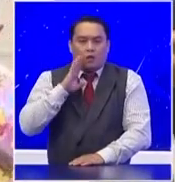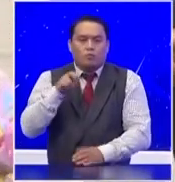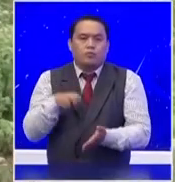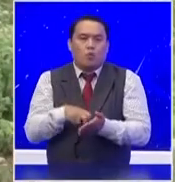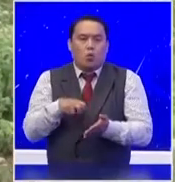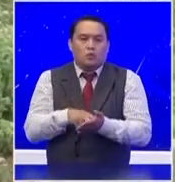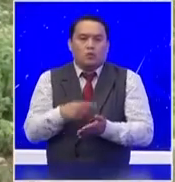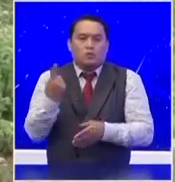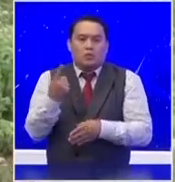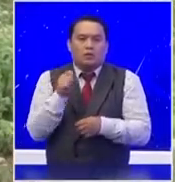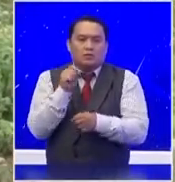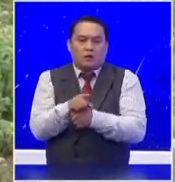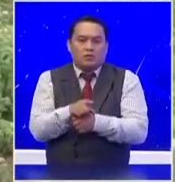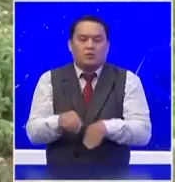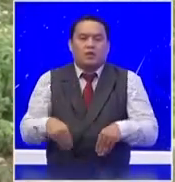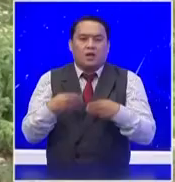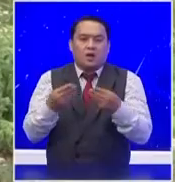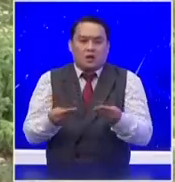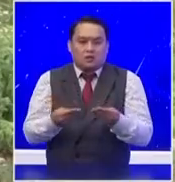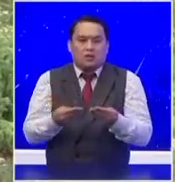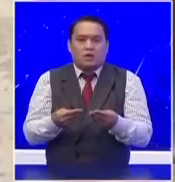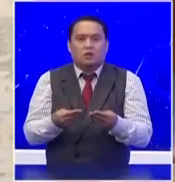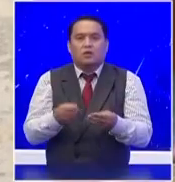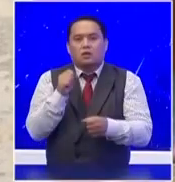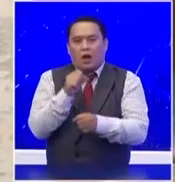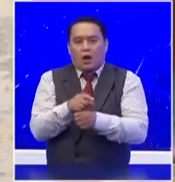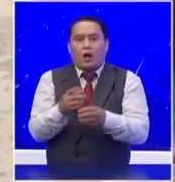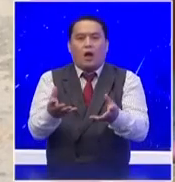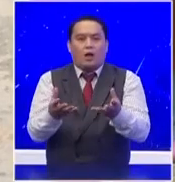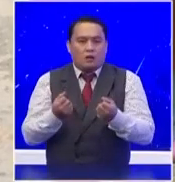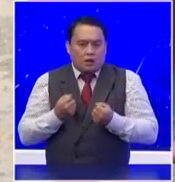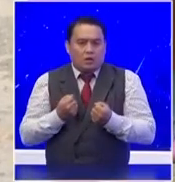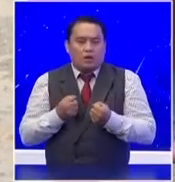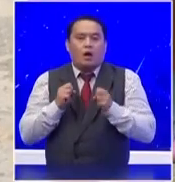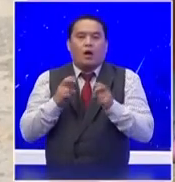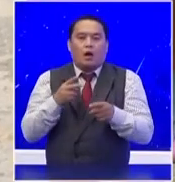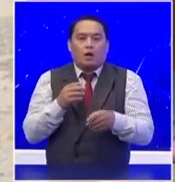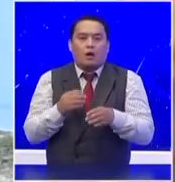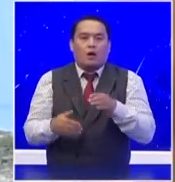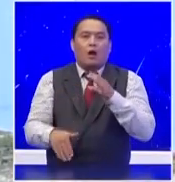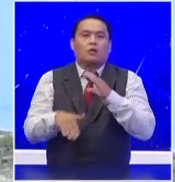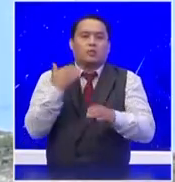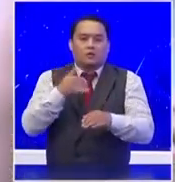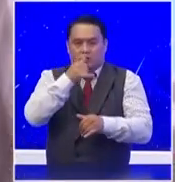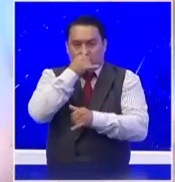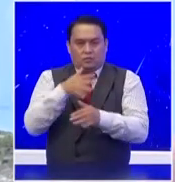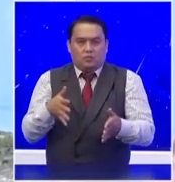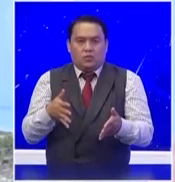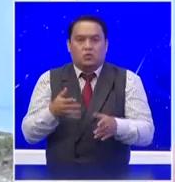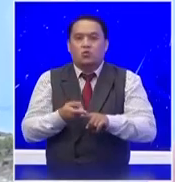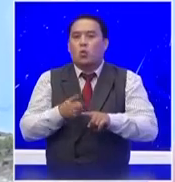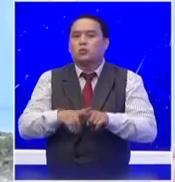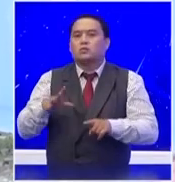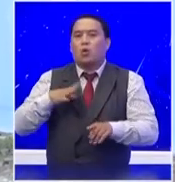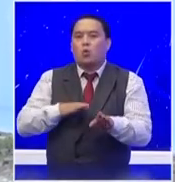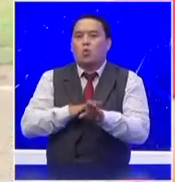арқылы бір рет тапсырма келген. Білімгерлер поштадан келген тапсырманы алған, алайда қайта жібере алмаған. Яғни оқу жүктемесін